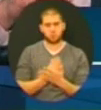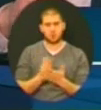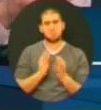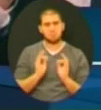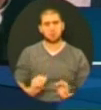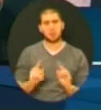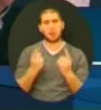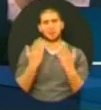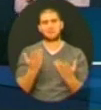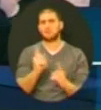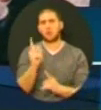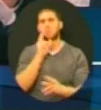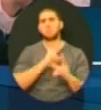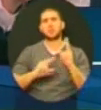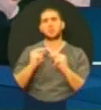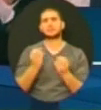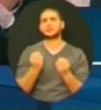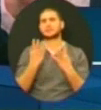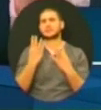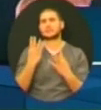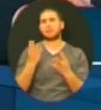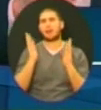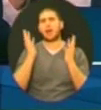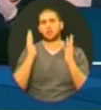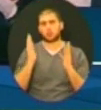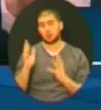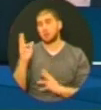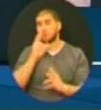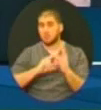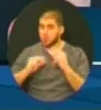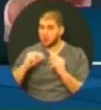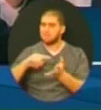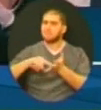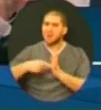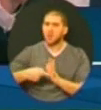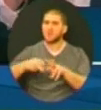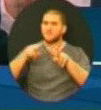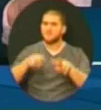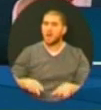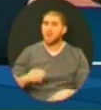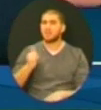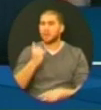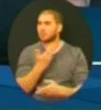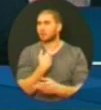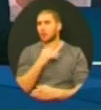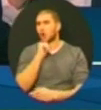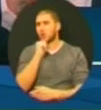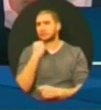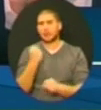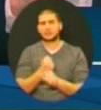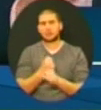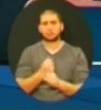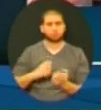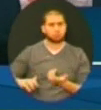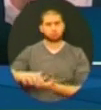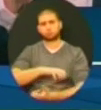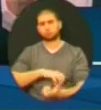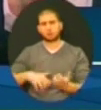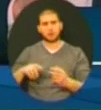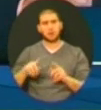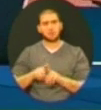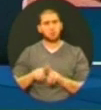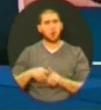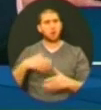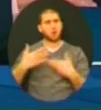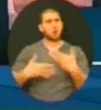למקרים כאלה, ולא מדובר בלעשות רעש. מדובר במטרות. נכון שאין כוונה עכשיו לחמם את הגזרה וללכת